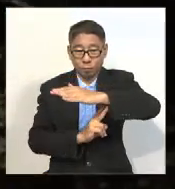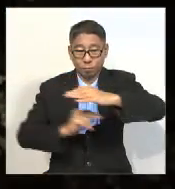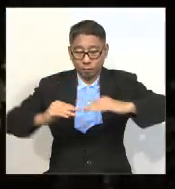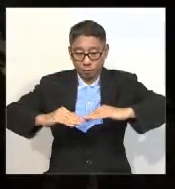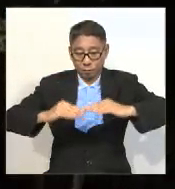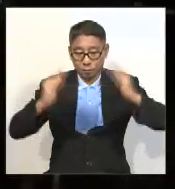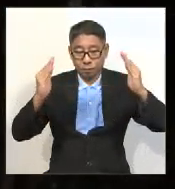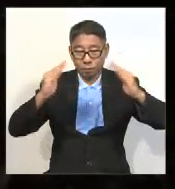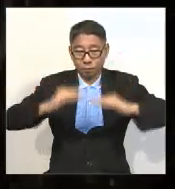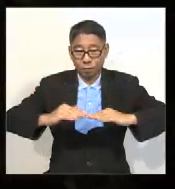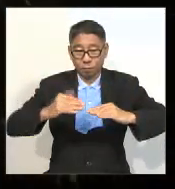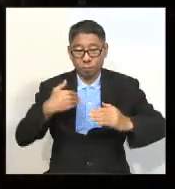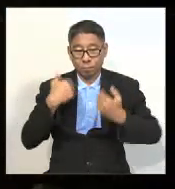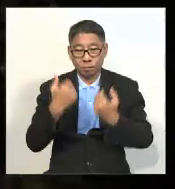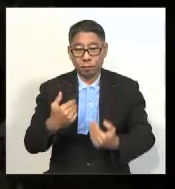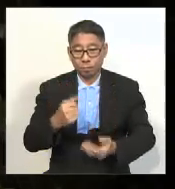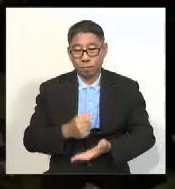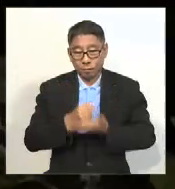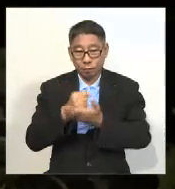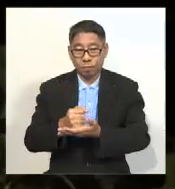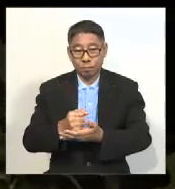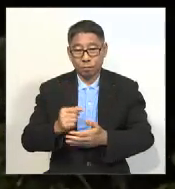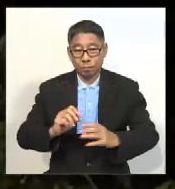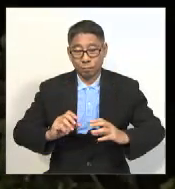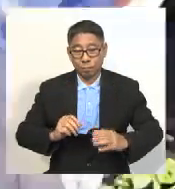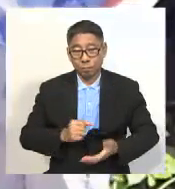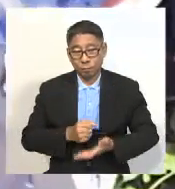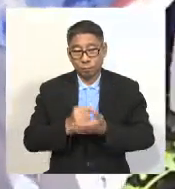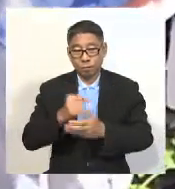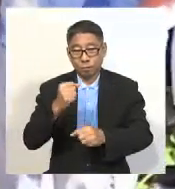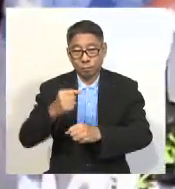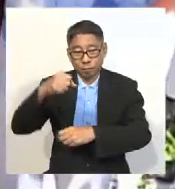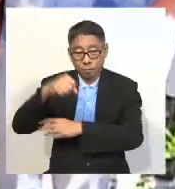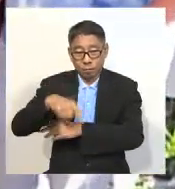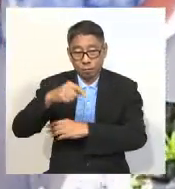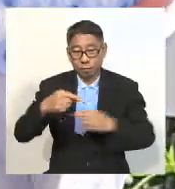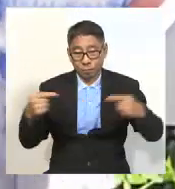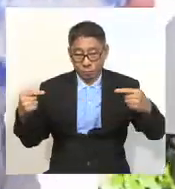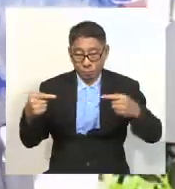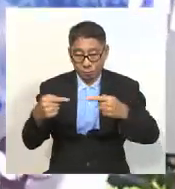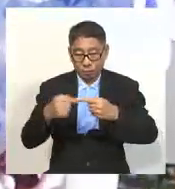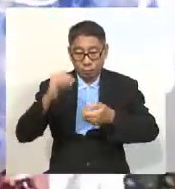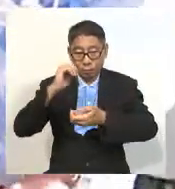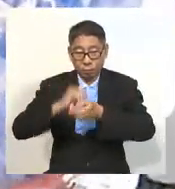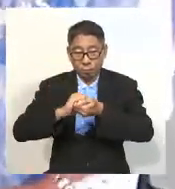หนุนมั่นเครื่องหนุนมาดำเนินการซ่อมต่อเชื่อม